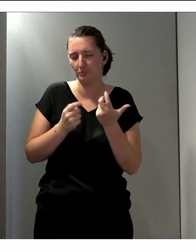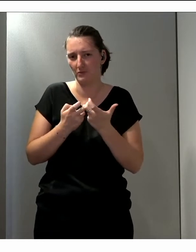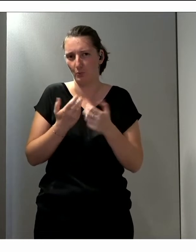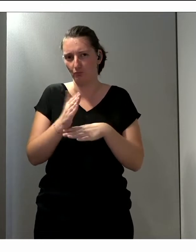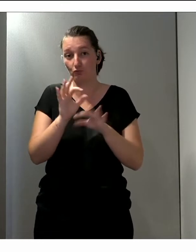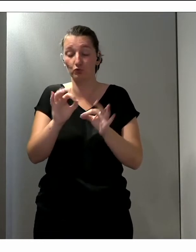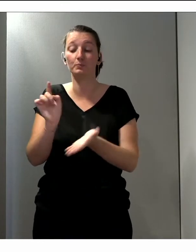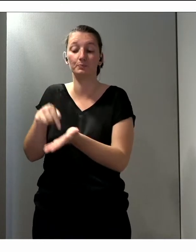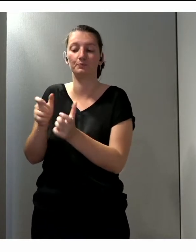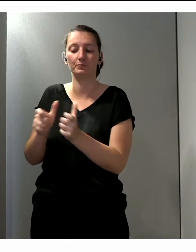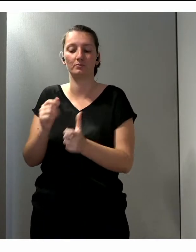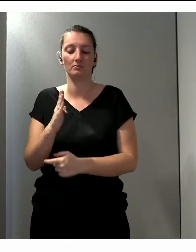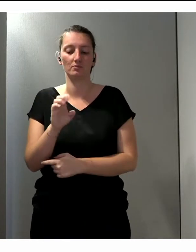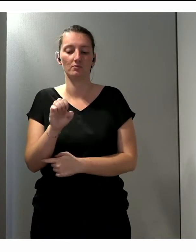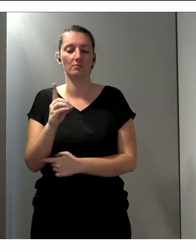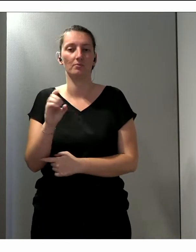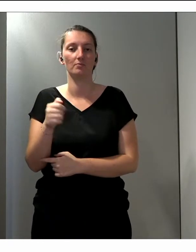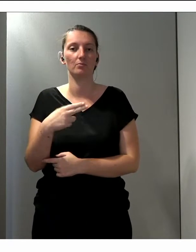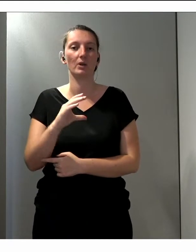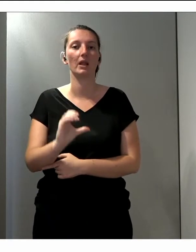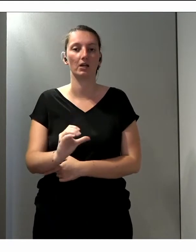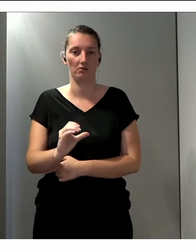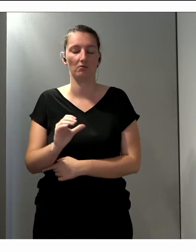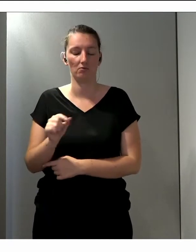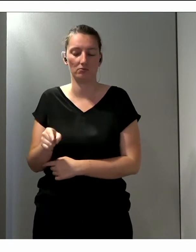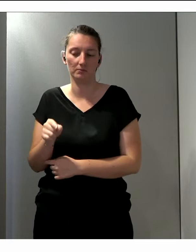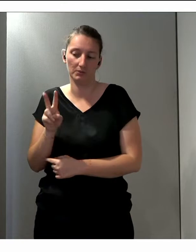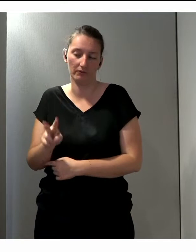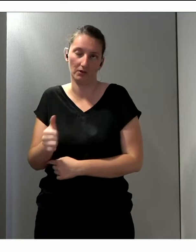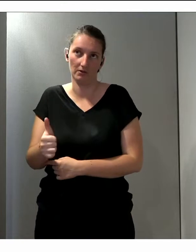effectivement, Bednac, le centre de détention de Bednac, a porté un regard